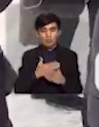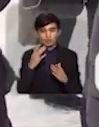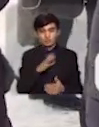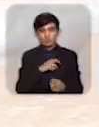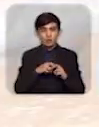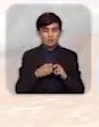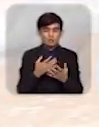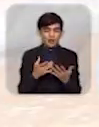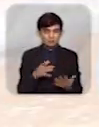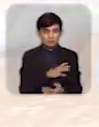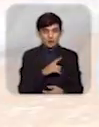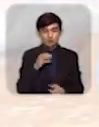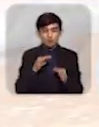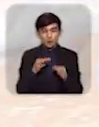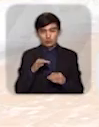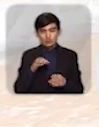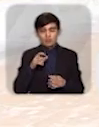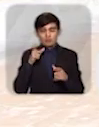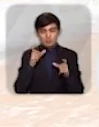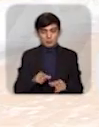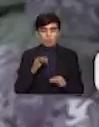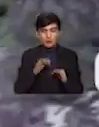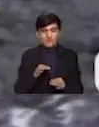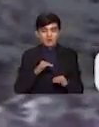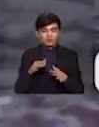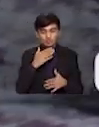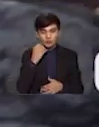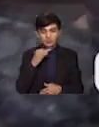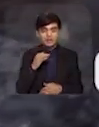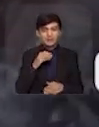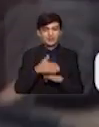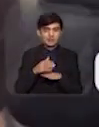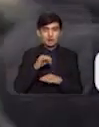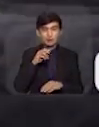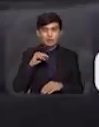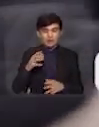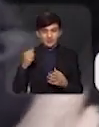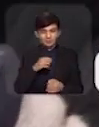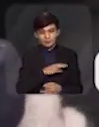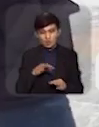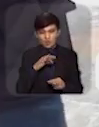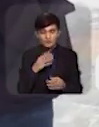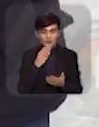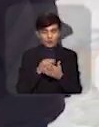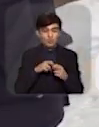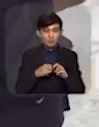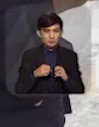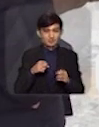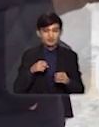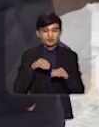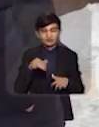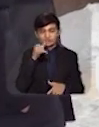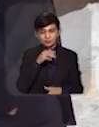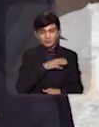сот шешімдері әділетсіз десе, енді бірі шетел валютасымен алған ипотека мәселесін шеше алмай жүр. Арасында көп балалы аналар мен мүгедек бала